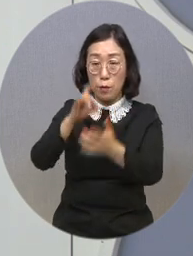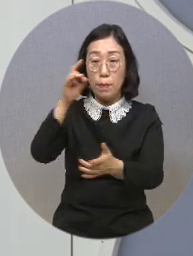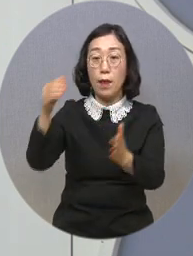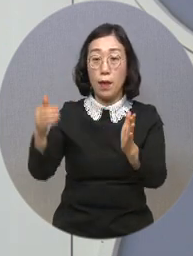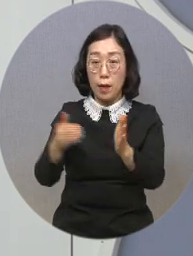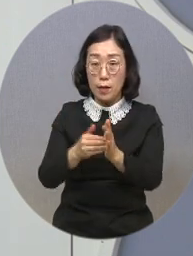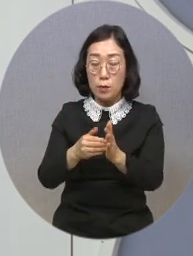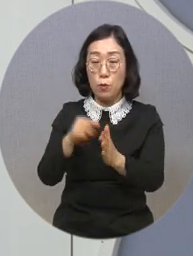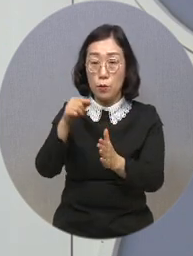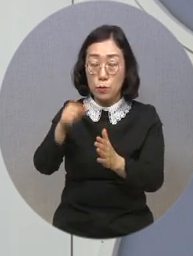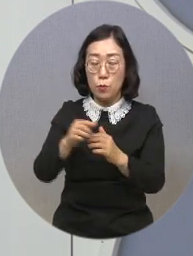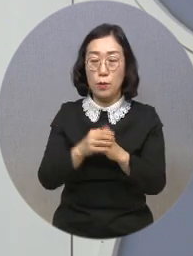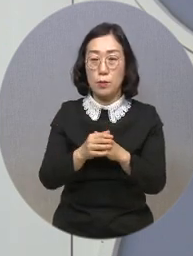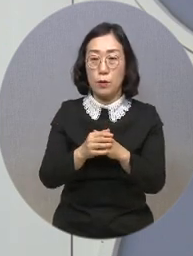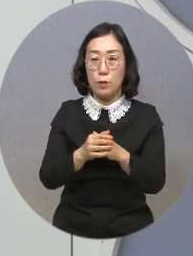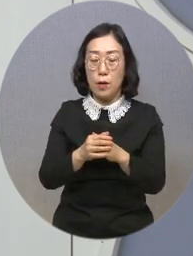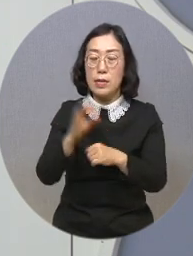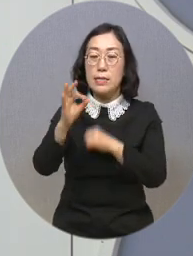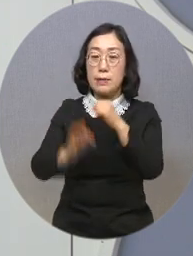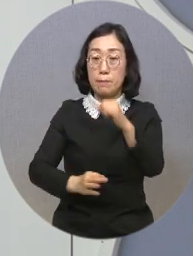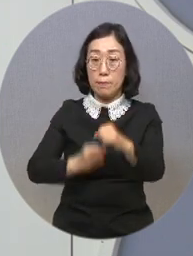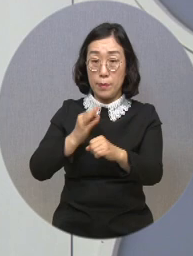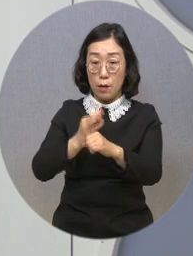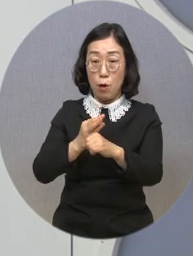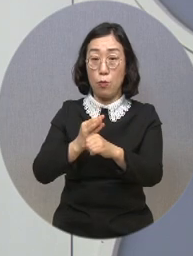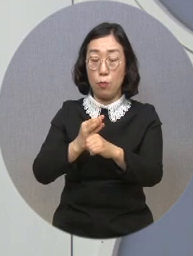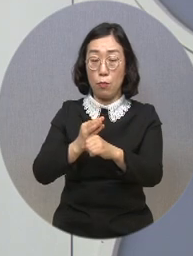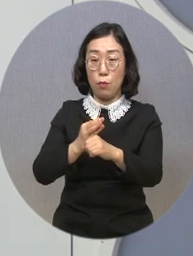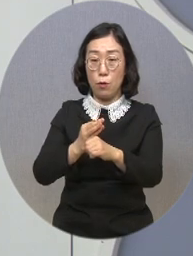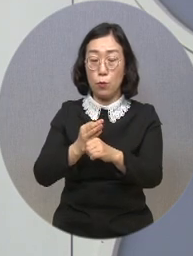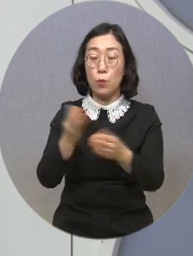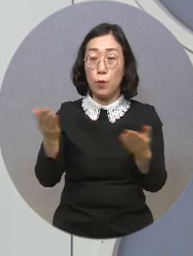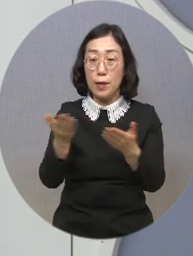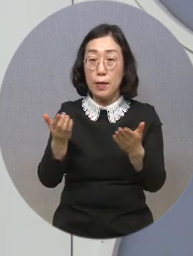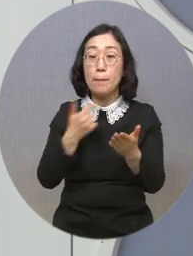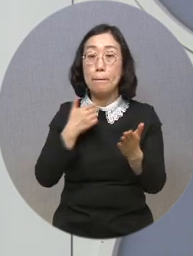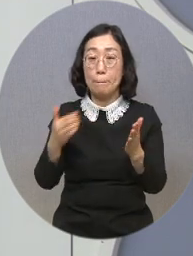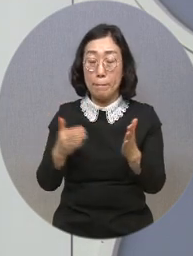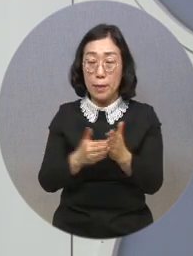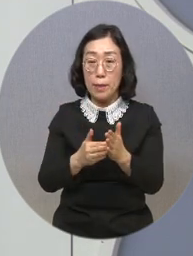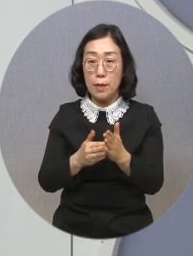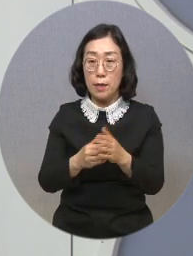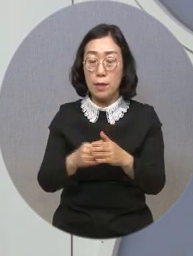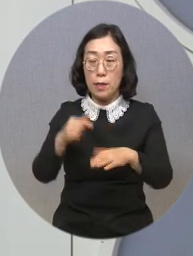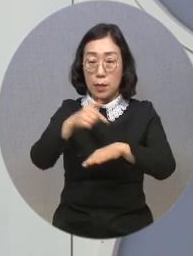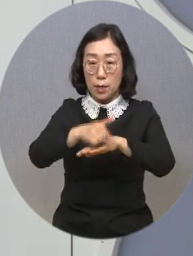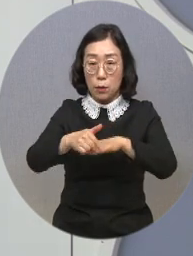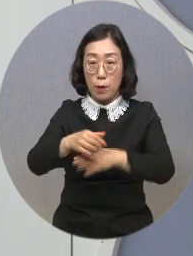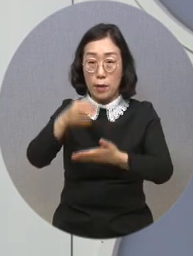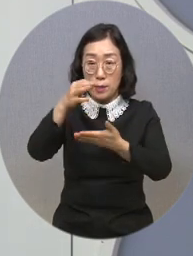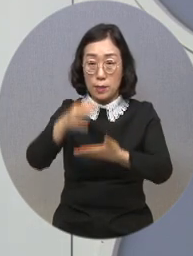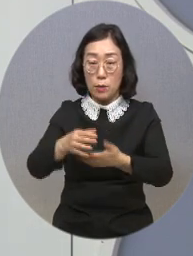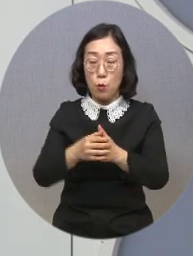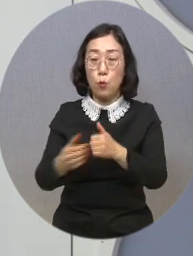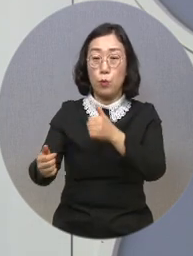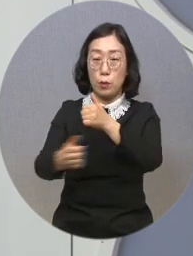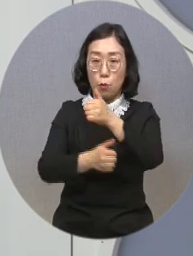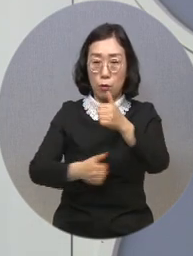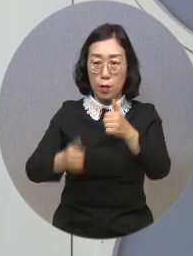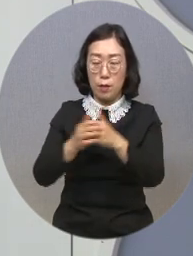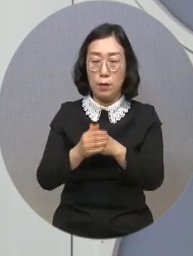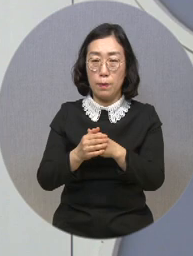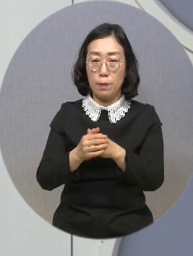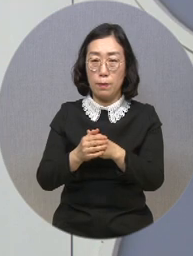한 10년 정도 기획재정위원회를 했는데 기획재정위원회는 전반적으로 이제